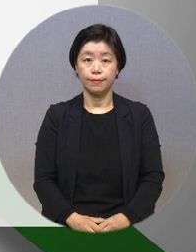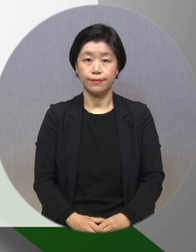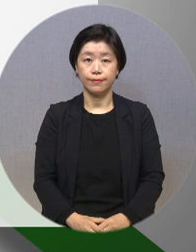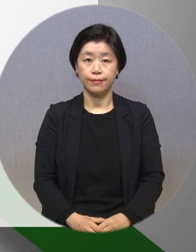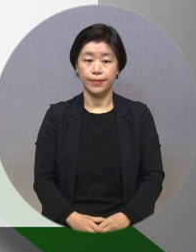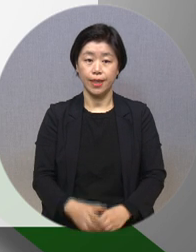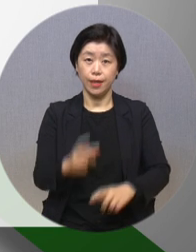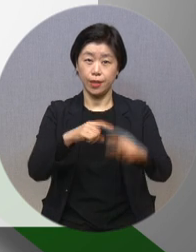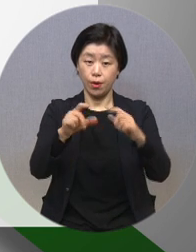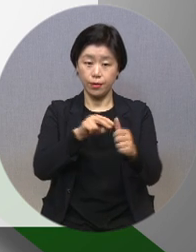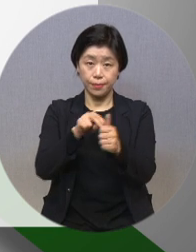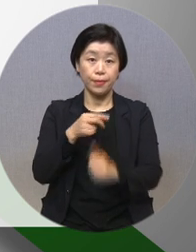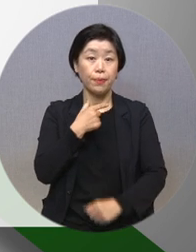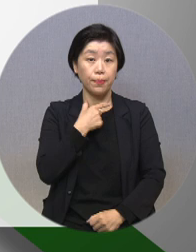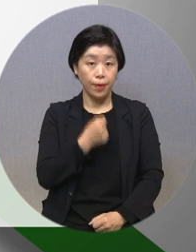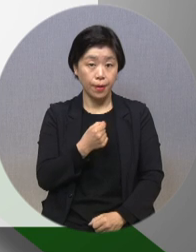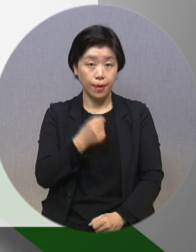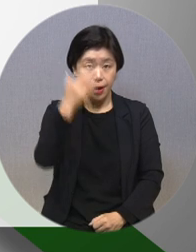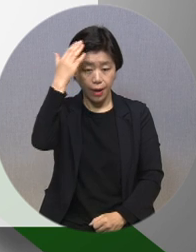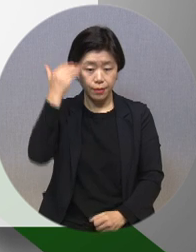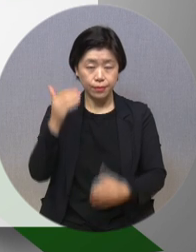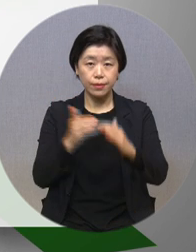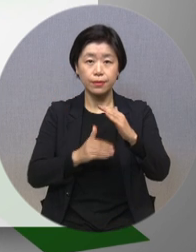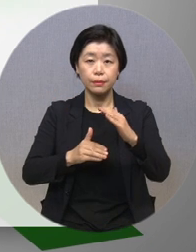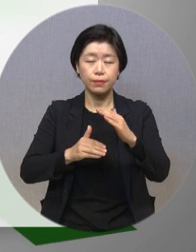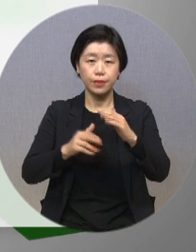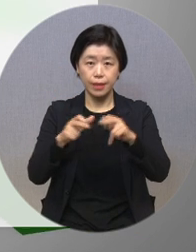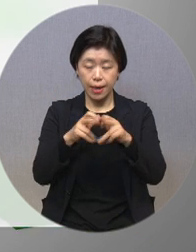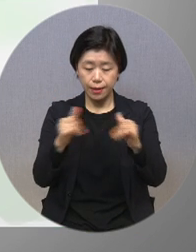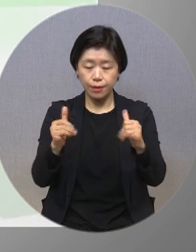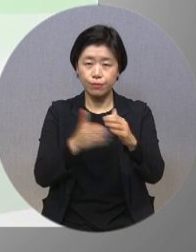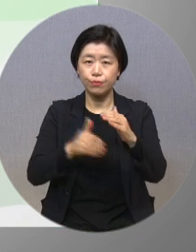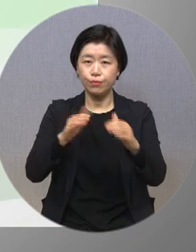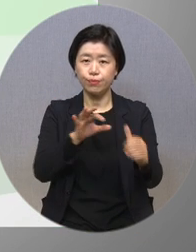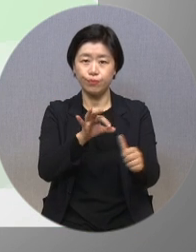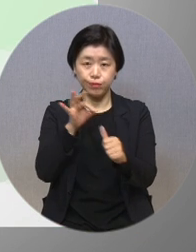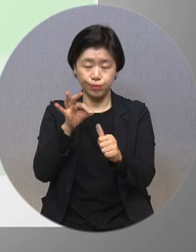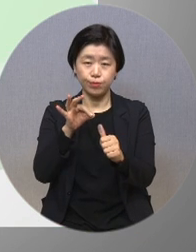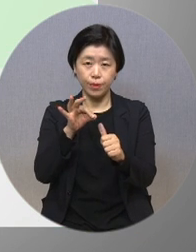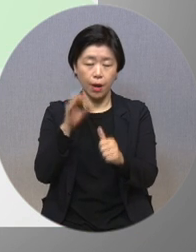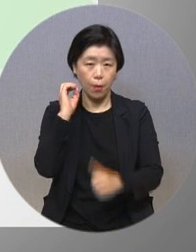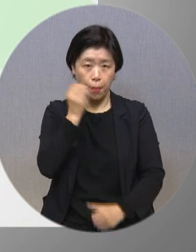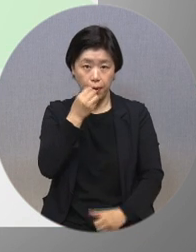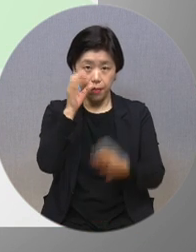더 자세한 입사 지원과 문의 사항은 한국장애인 고용공단 누리집이나